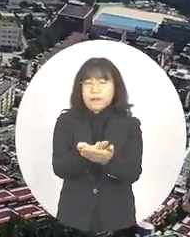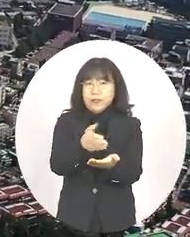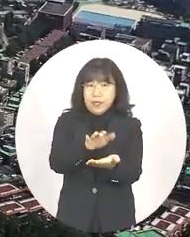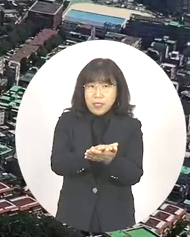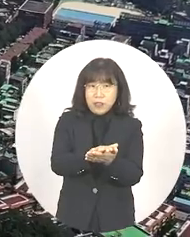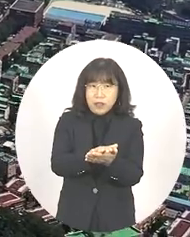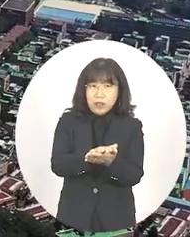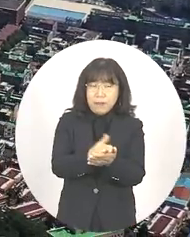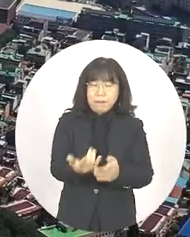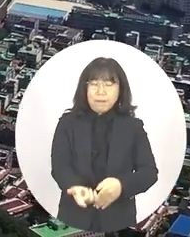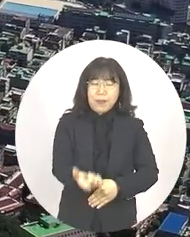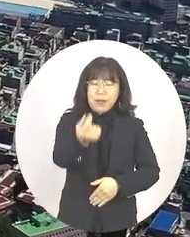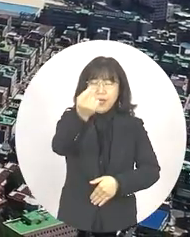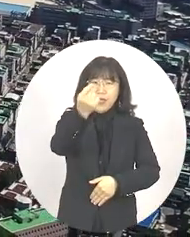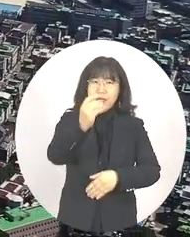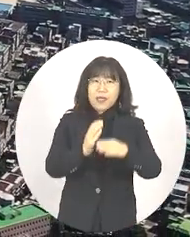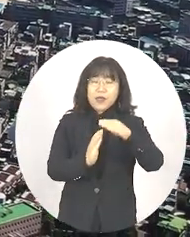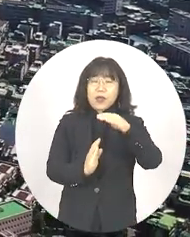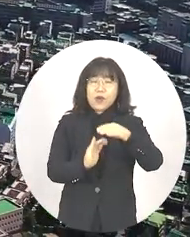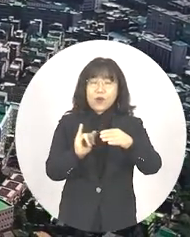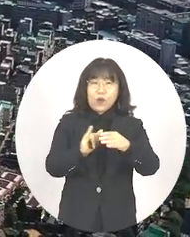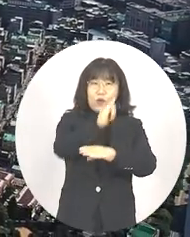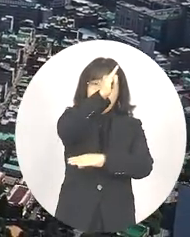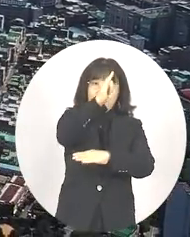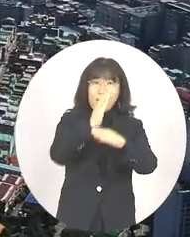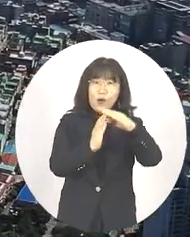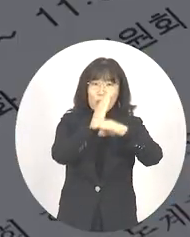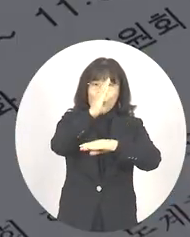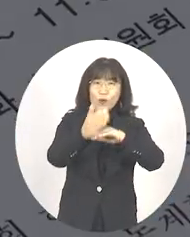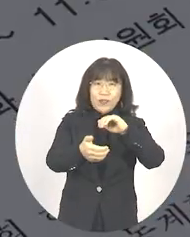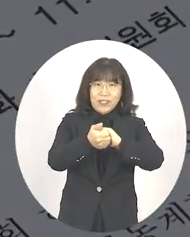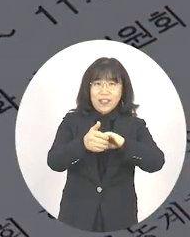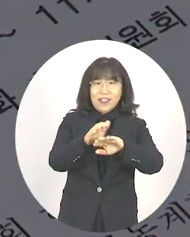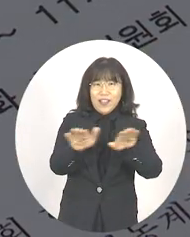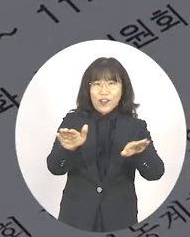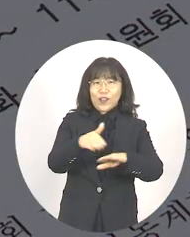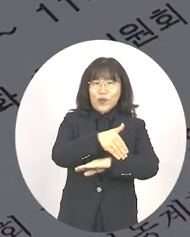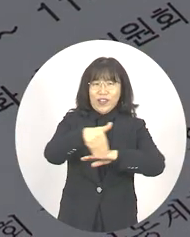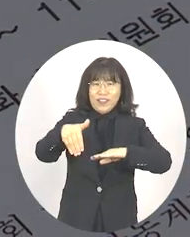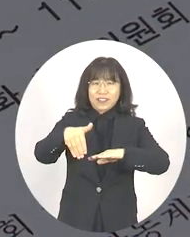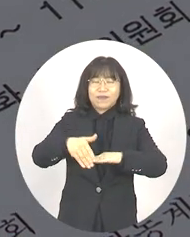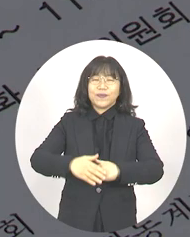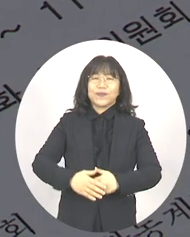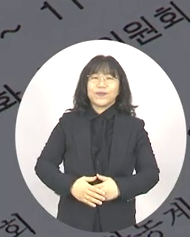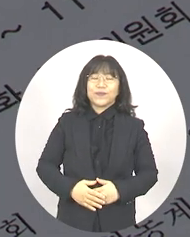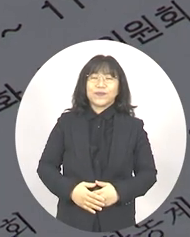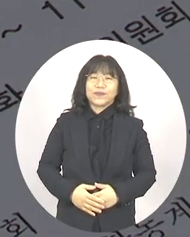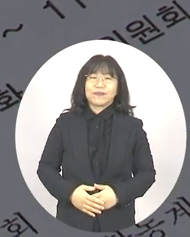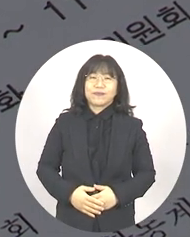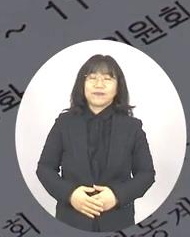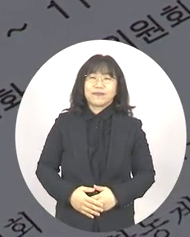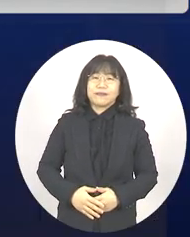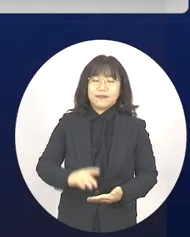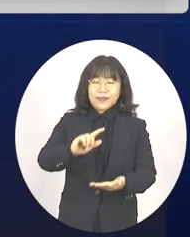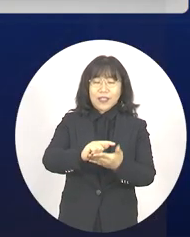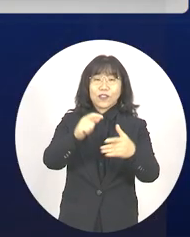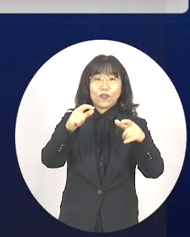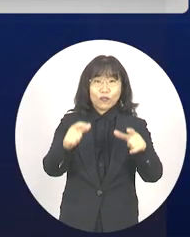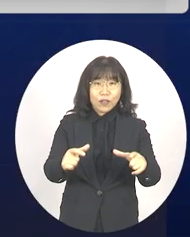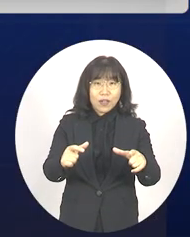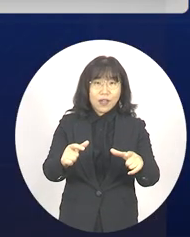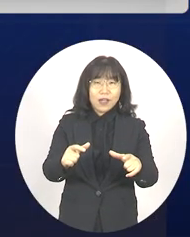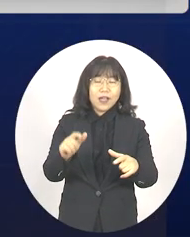개정과 공동 건의 등 조속한 공항 고도 제한 완화를 위해 다각적으로 노력할 예정입니다.